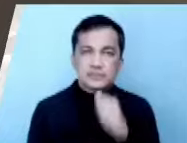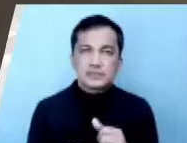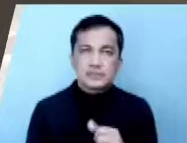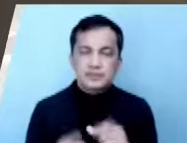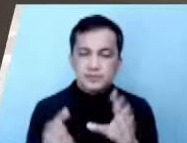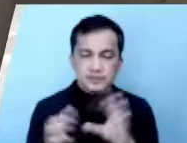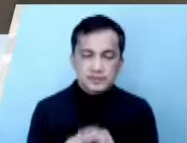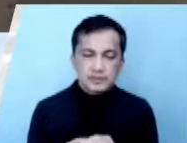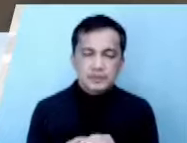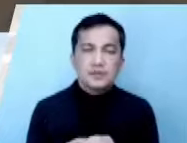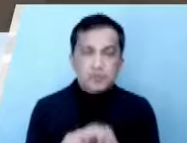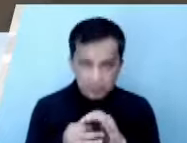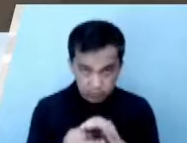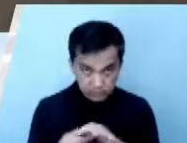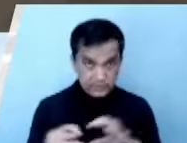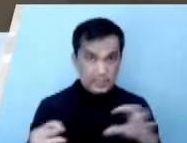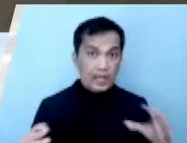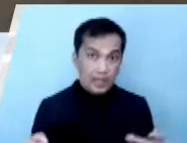na at